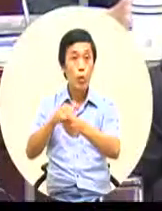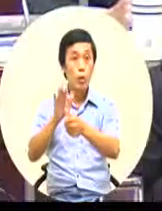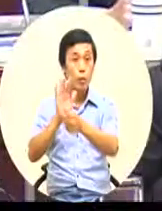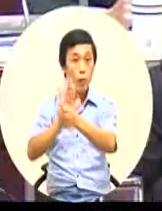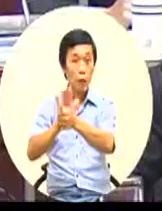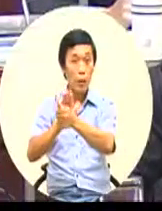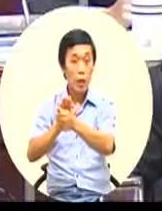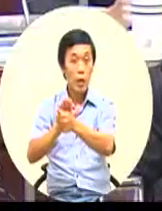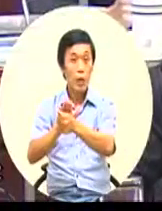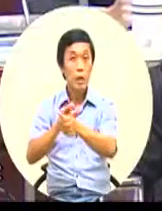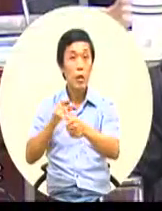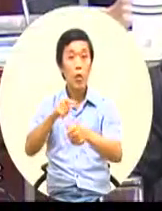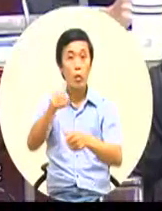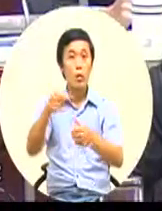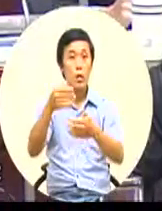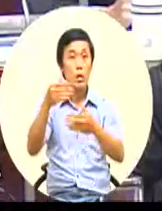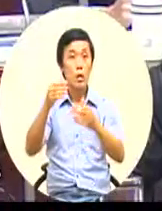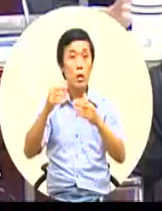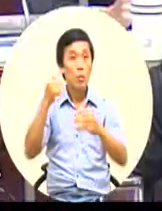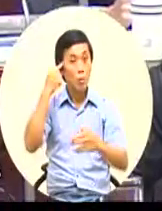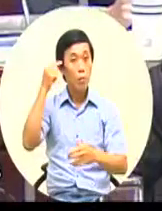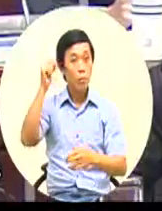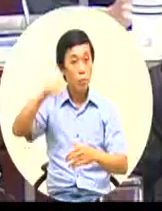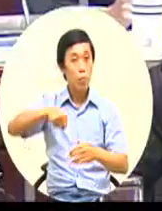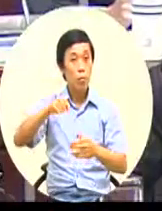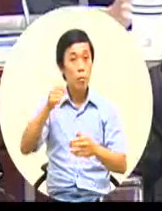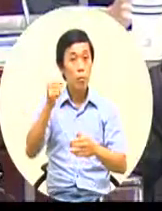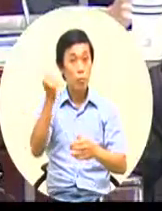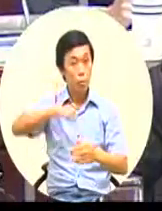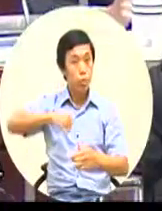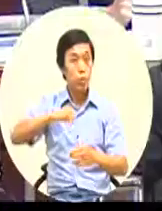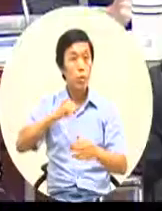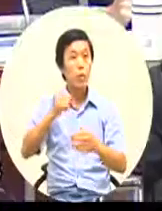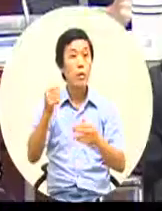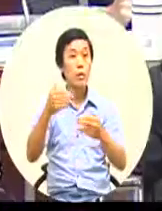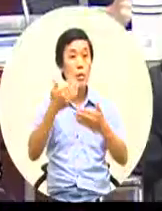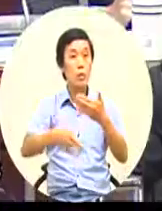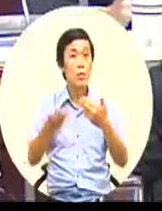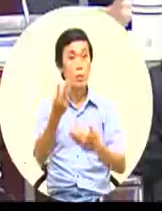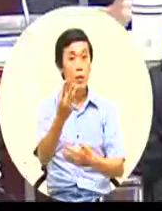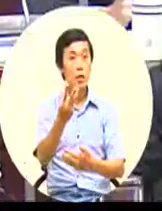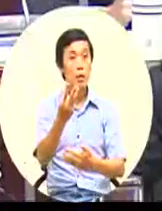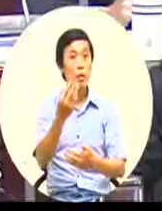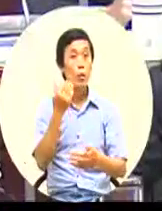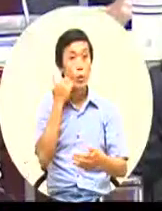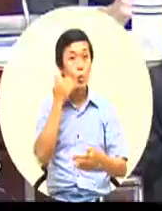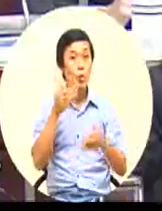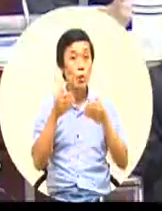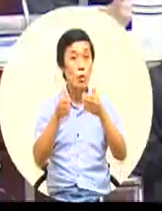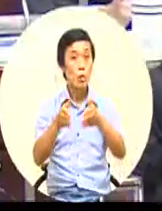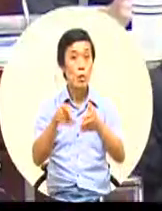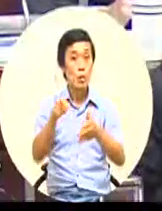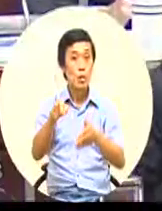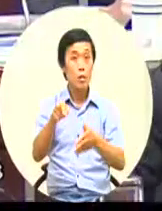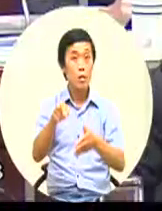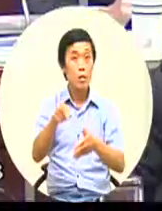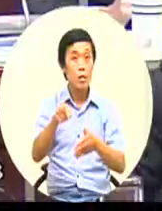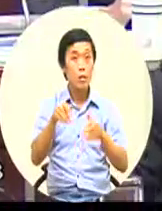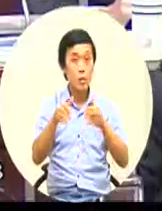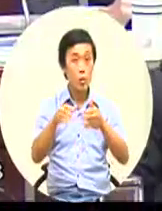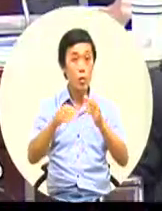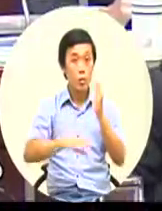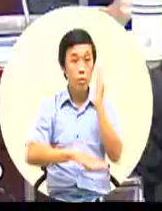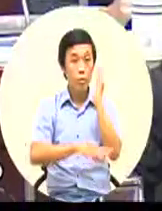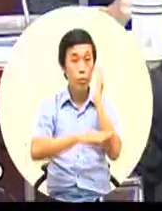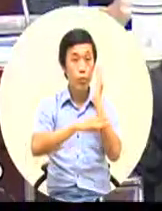当然我会感觉讲，今仔日为着公共利益，为着保住高。孝顺家一代饮水的问题，